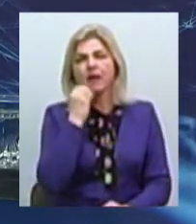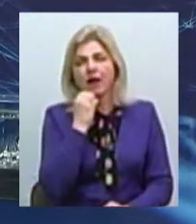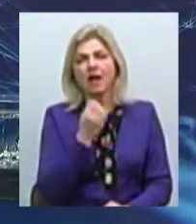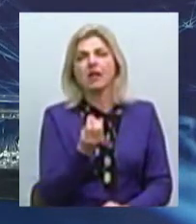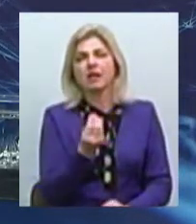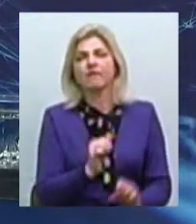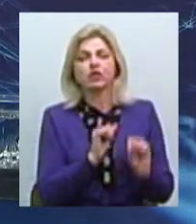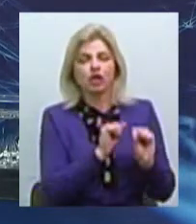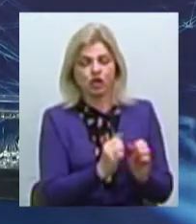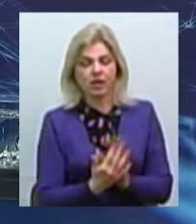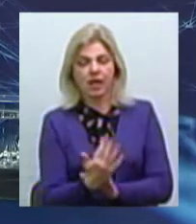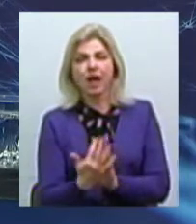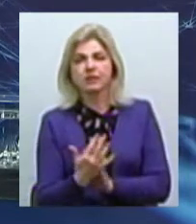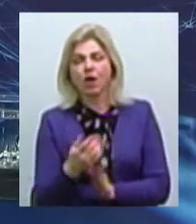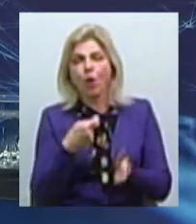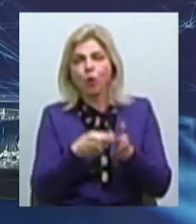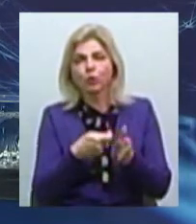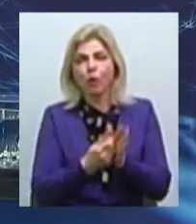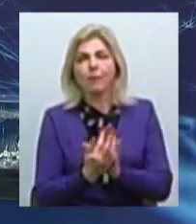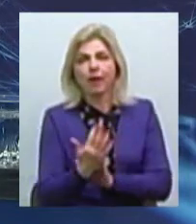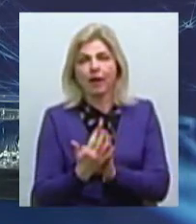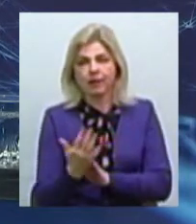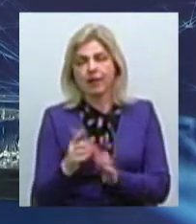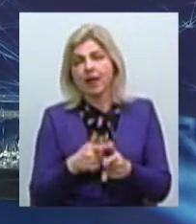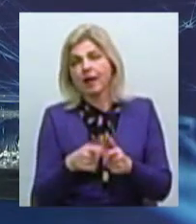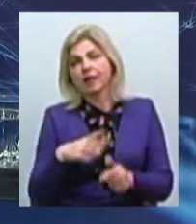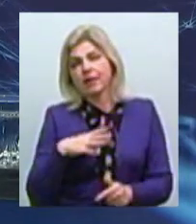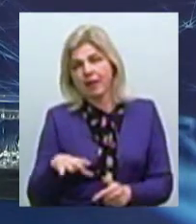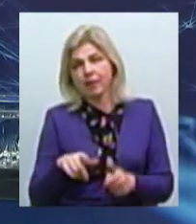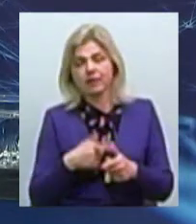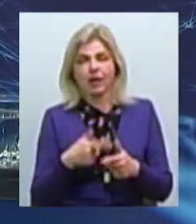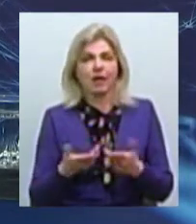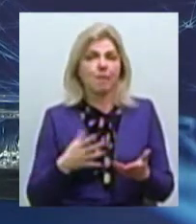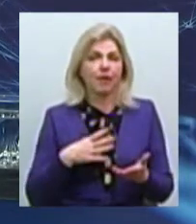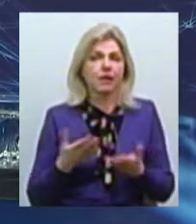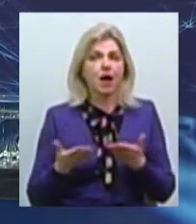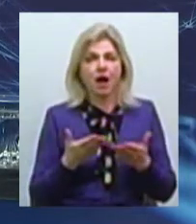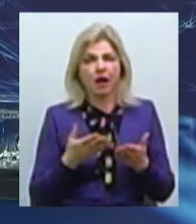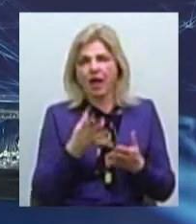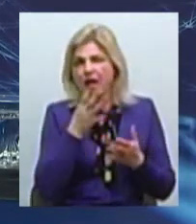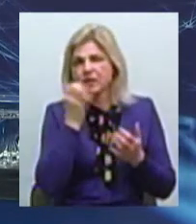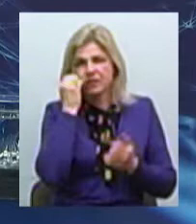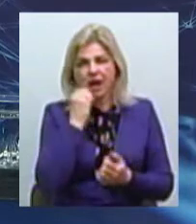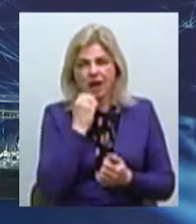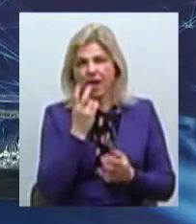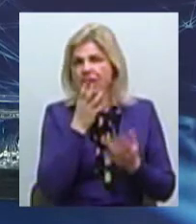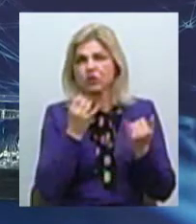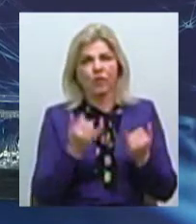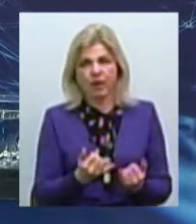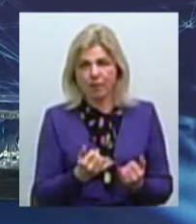защиты растений и удобрений или не было или были какие-то не современные старые